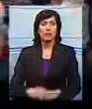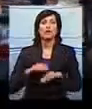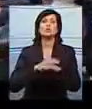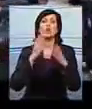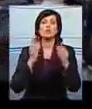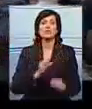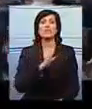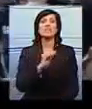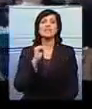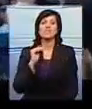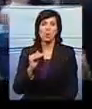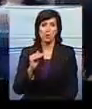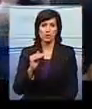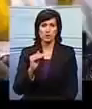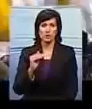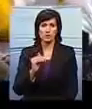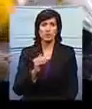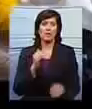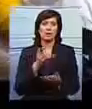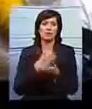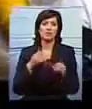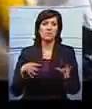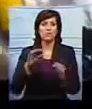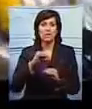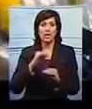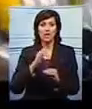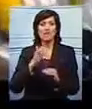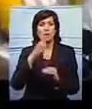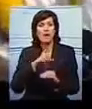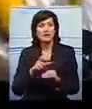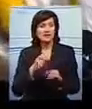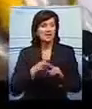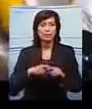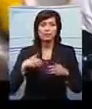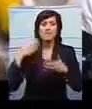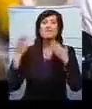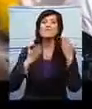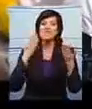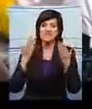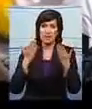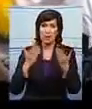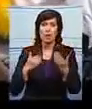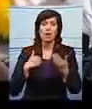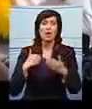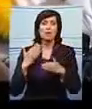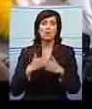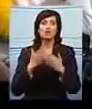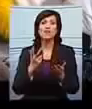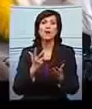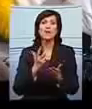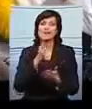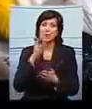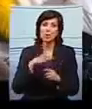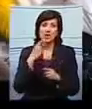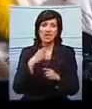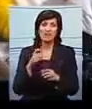Добрый день, Виктор Федорович. Вы видите, мы тут сегодня в масках, в этих. Это не потому, что нам весело на самом деле. Дело в том, что мы уже вам 3 года говорим